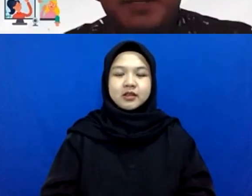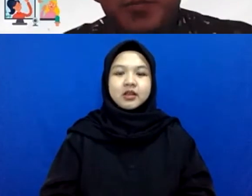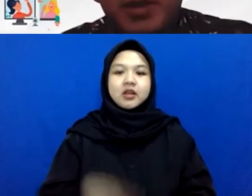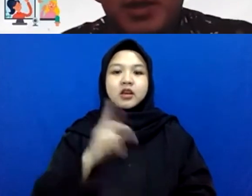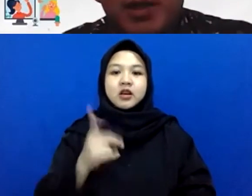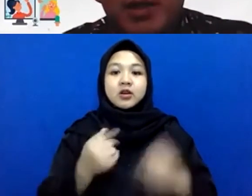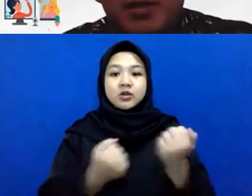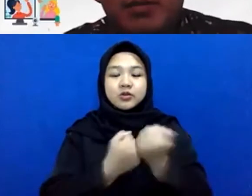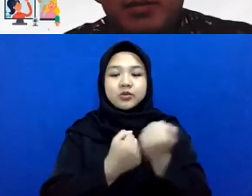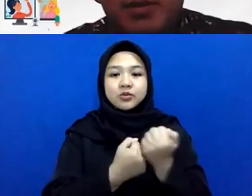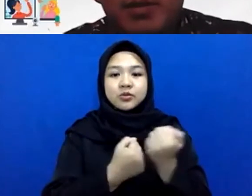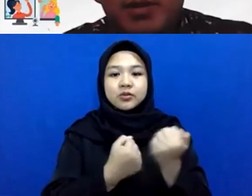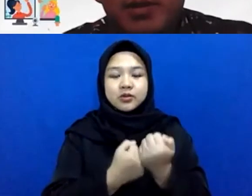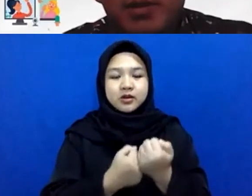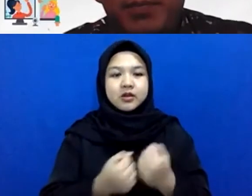ini